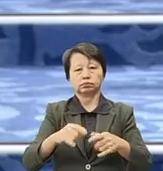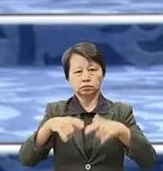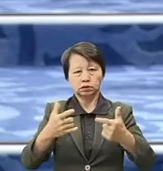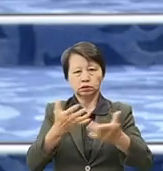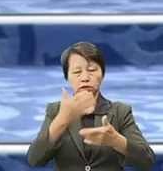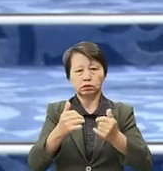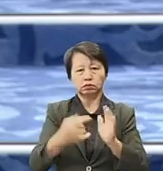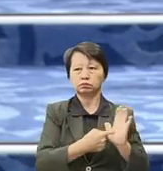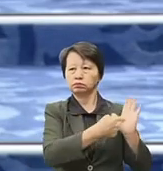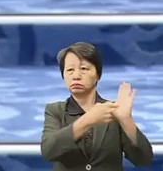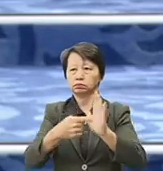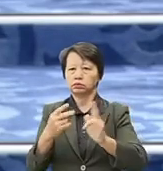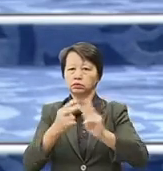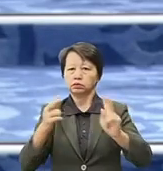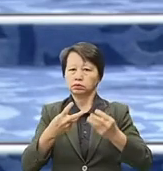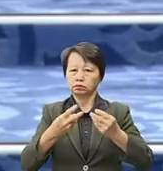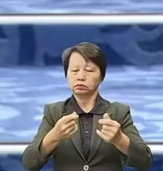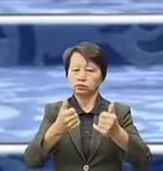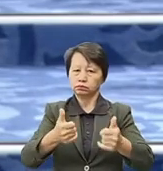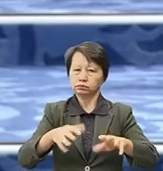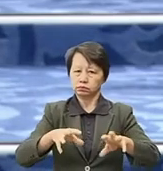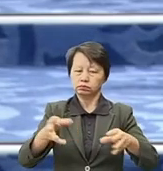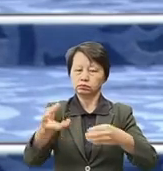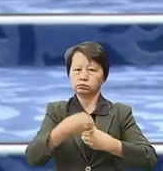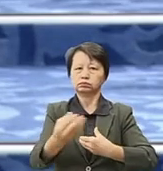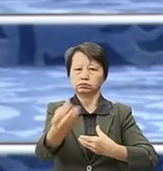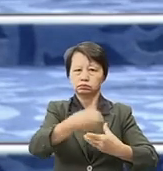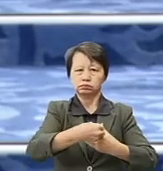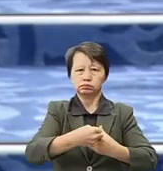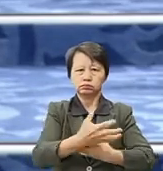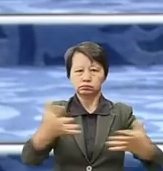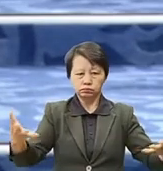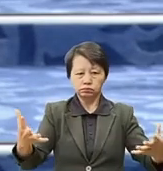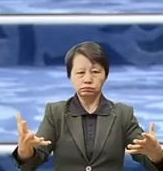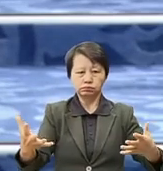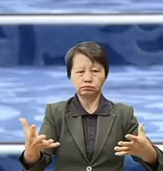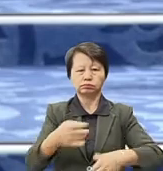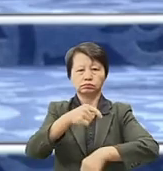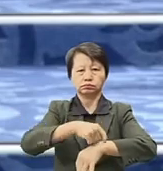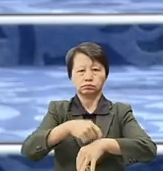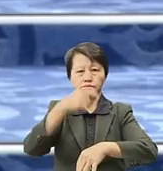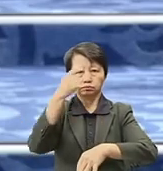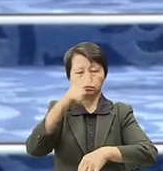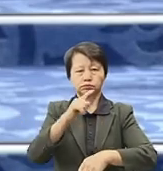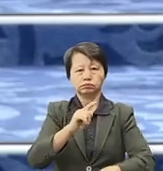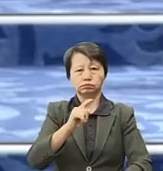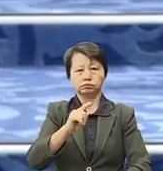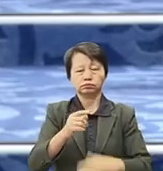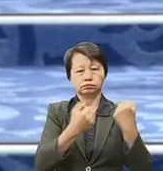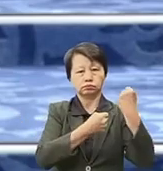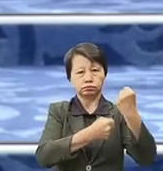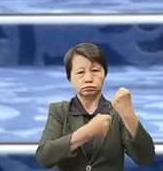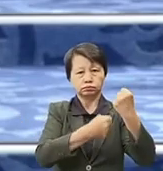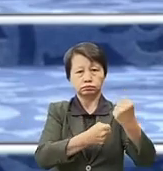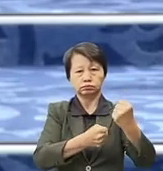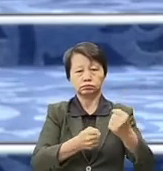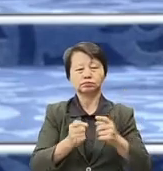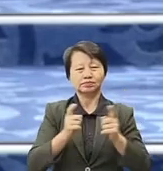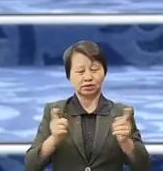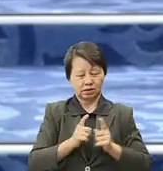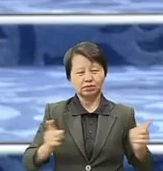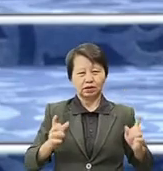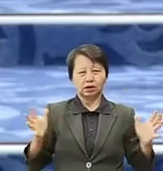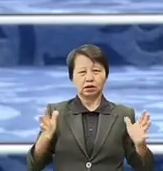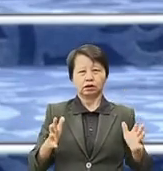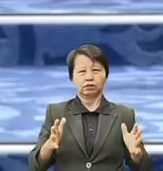performers was very well received and was the most exerating Time Of The Rally jadi